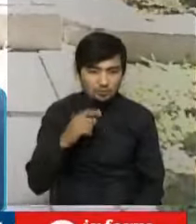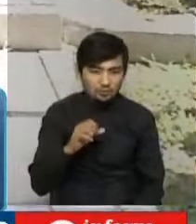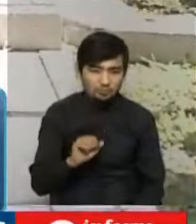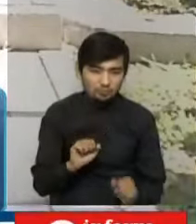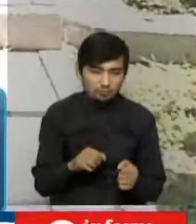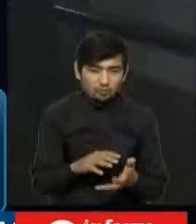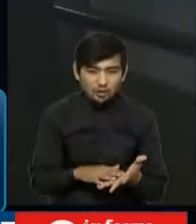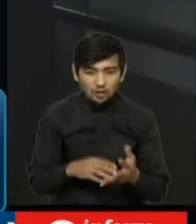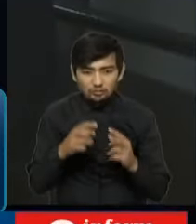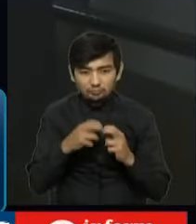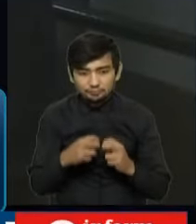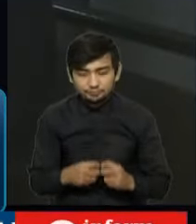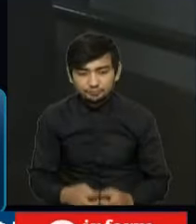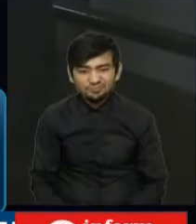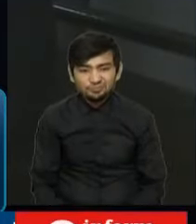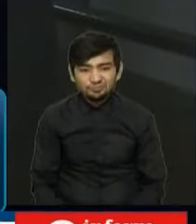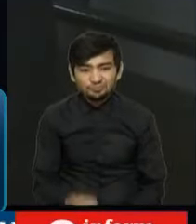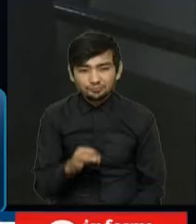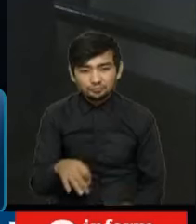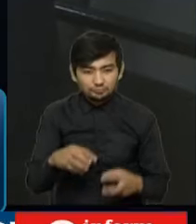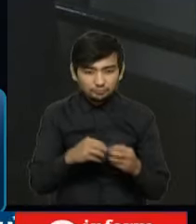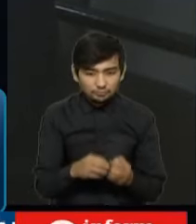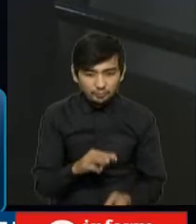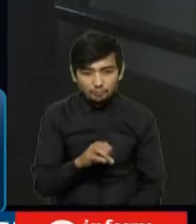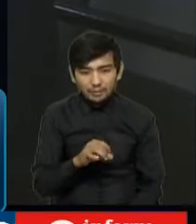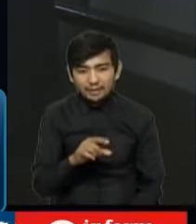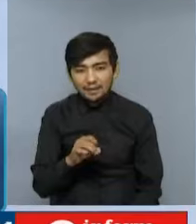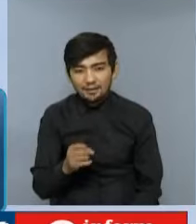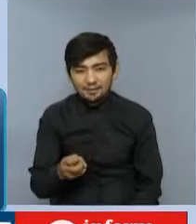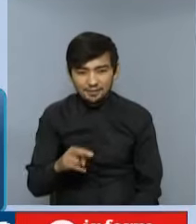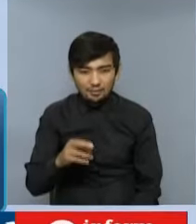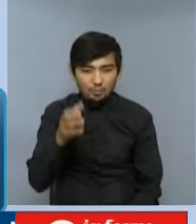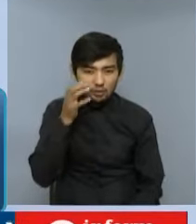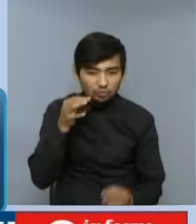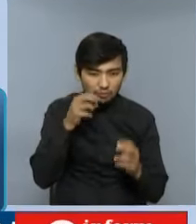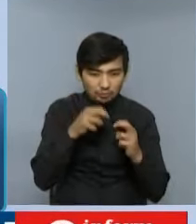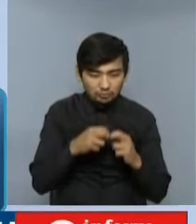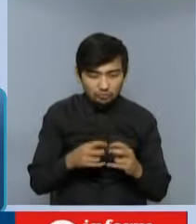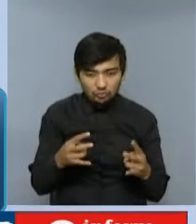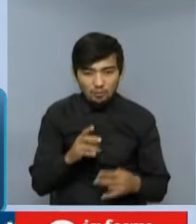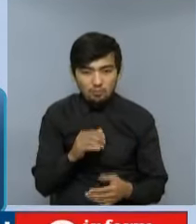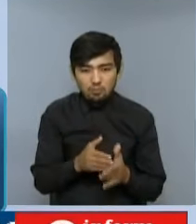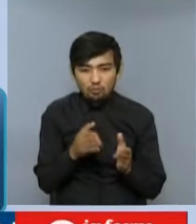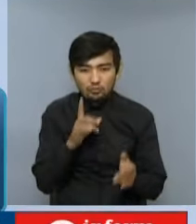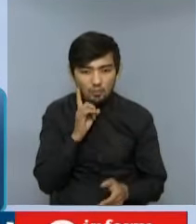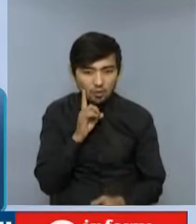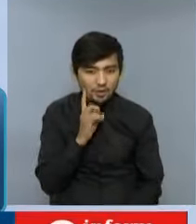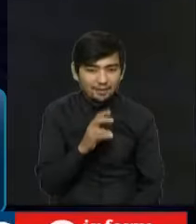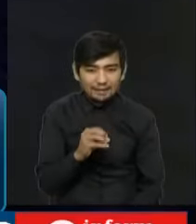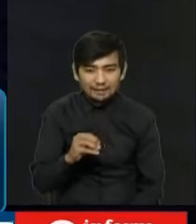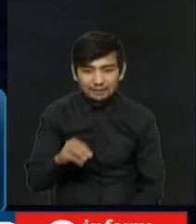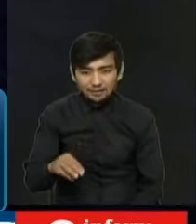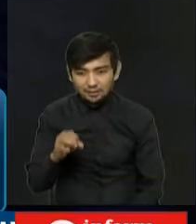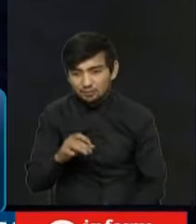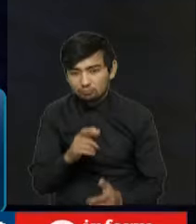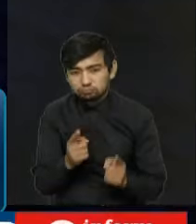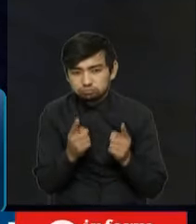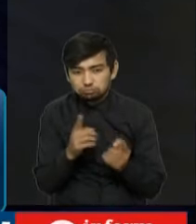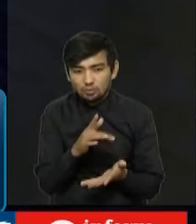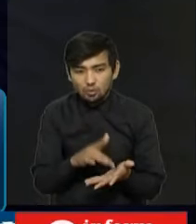дальше рассматривать. Рассматривать необходимо и миграционную политику. По наблюдениям, больше всего молодежи категории НИТ в крупных городах, таких